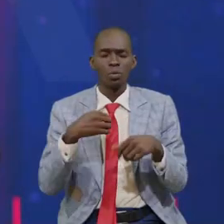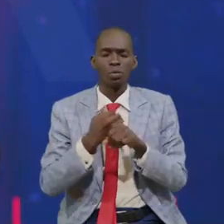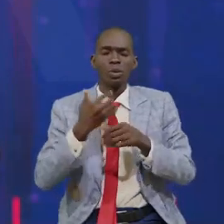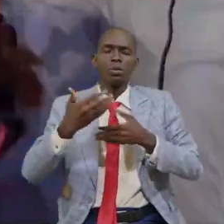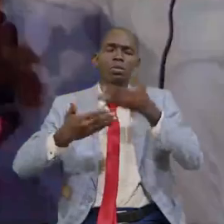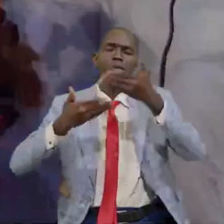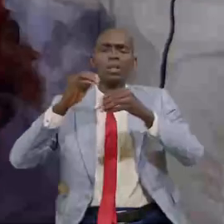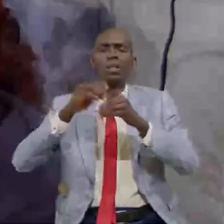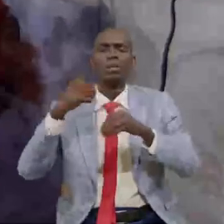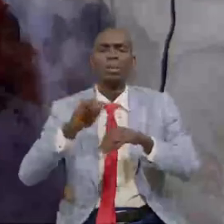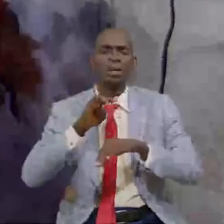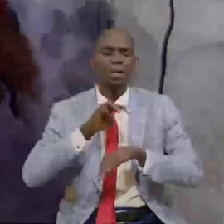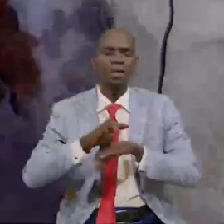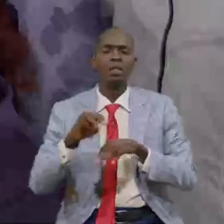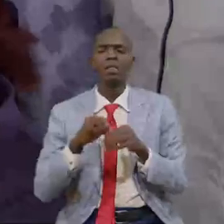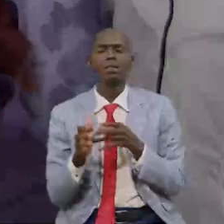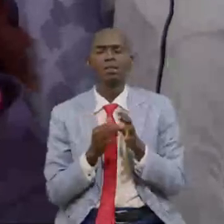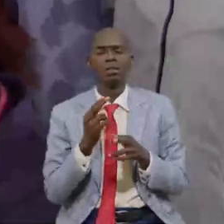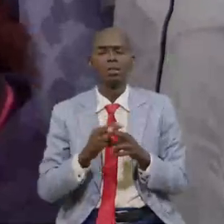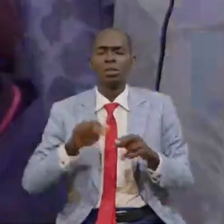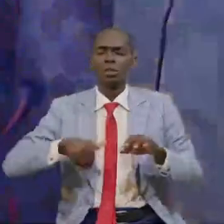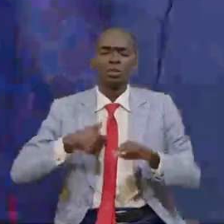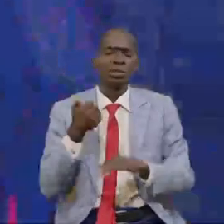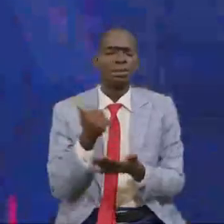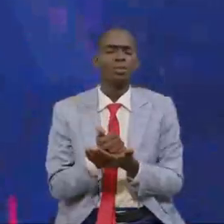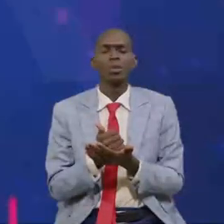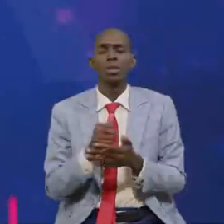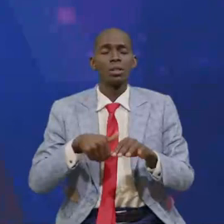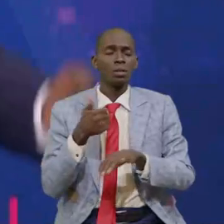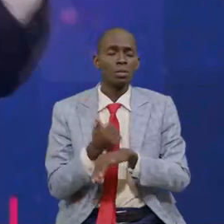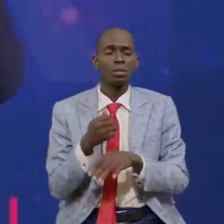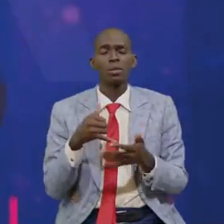ce qui est suffisant pour progresser dans le ministère. Confirme-le, Seigneur, dans